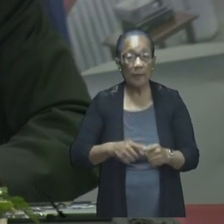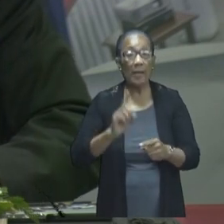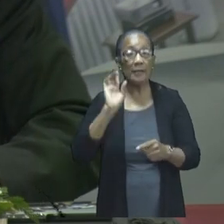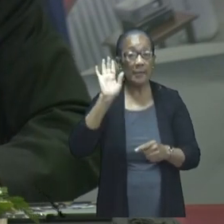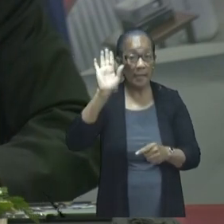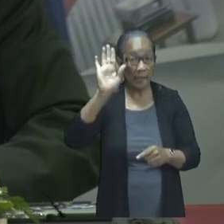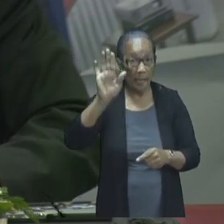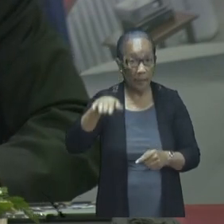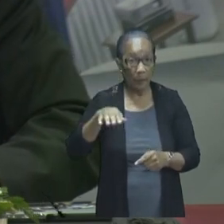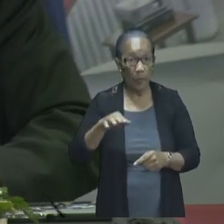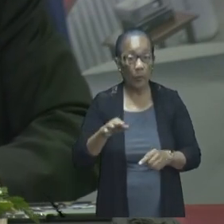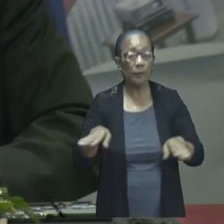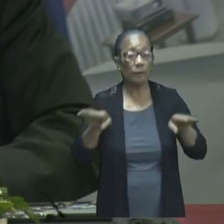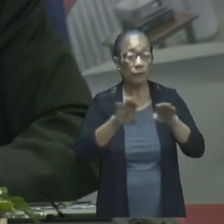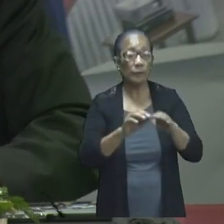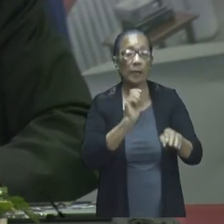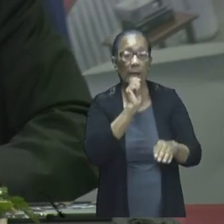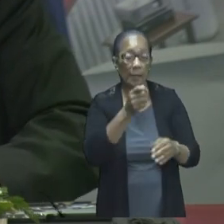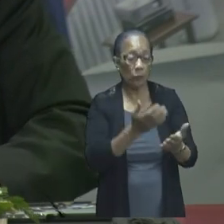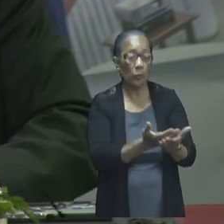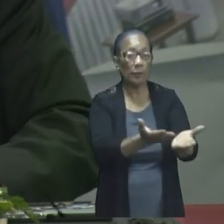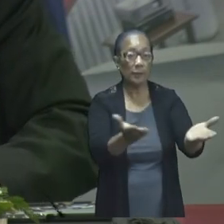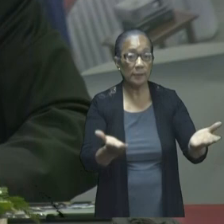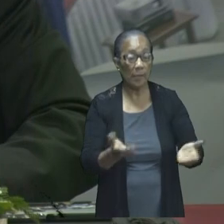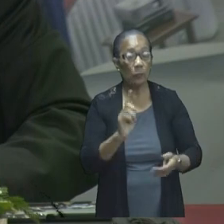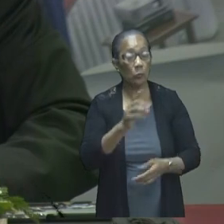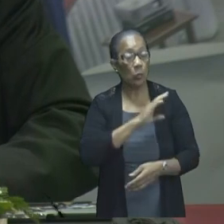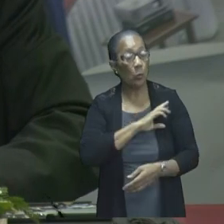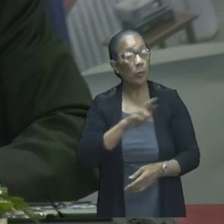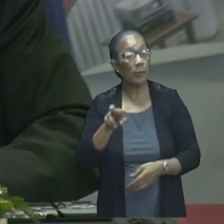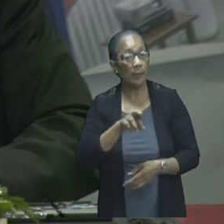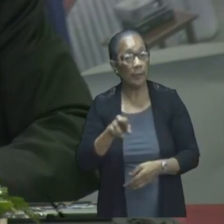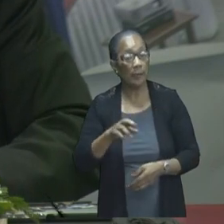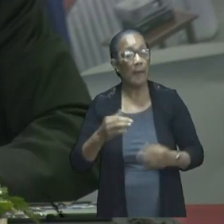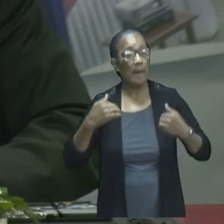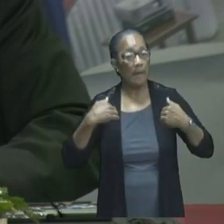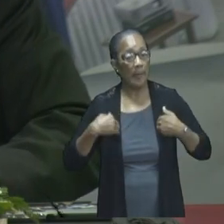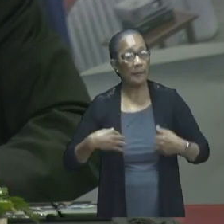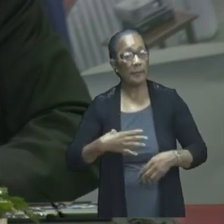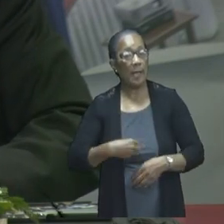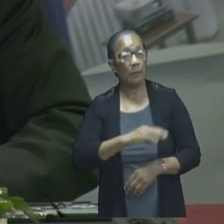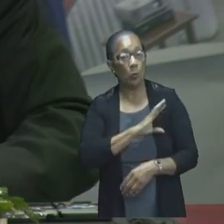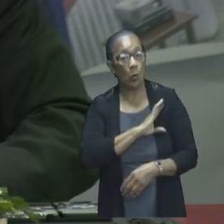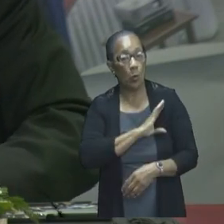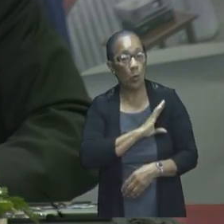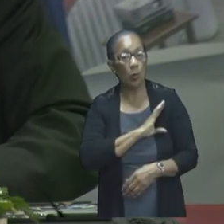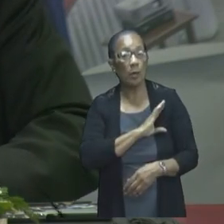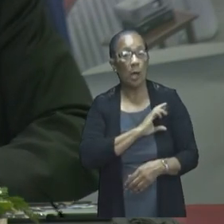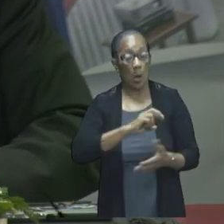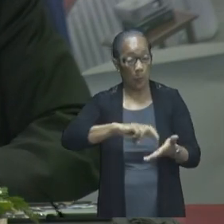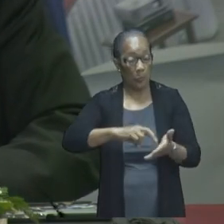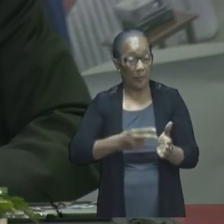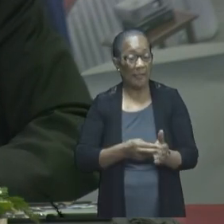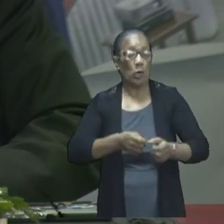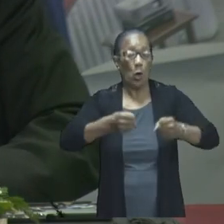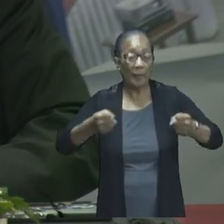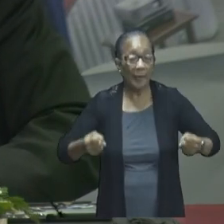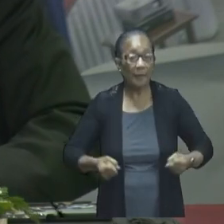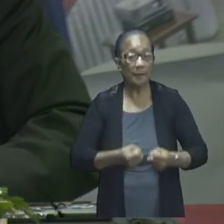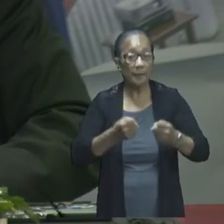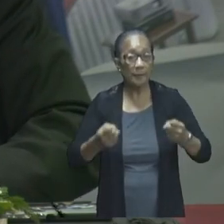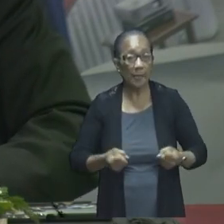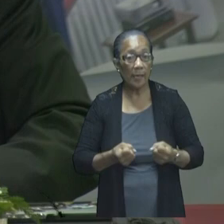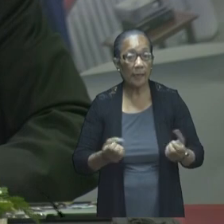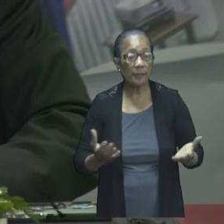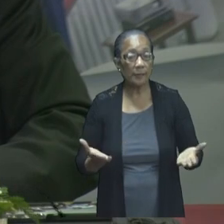verklaringen steekt met gedaan worden moet ook in rekenen hoor mensen hebben ook een stukje een politieke organisatie we hadden